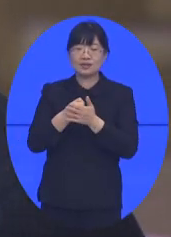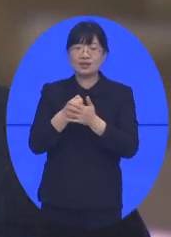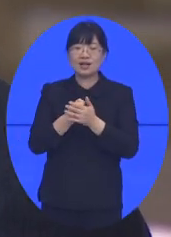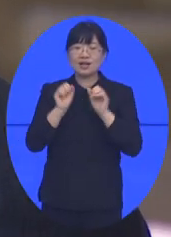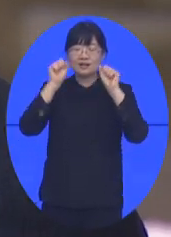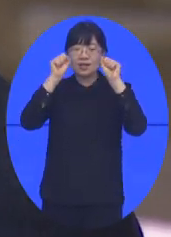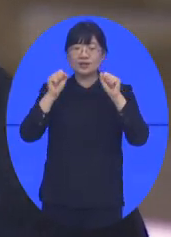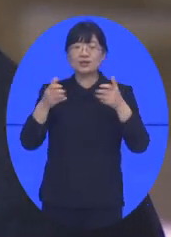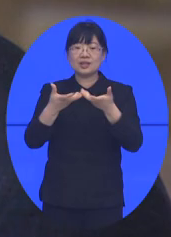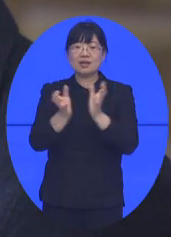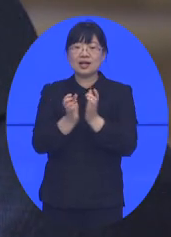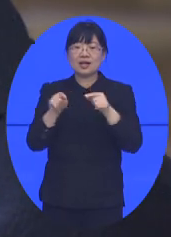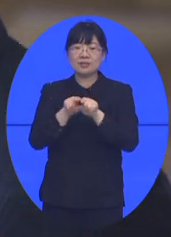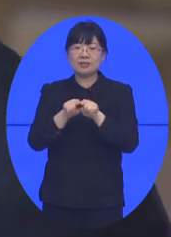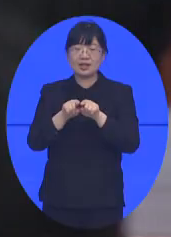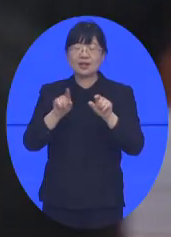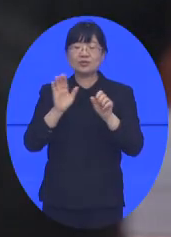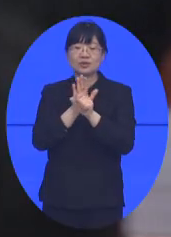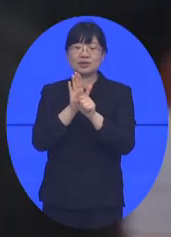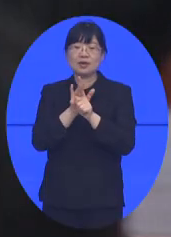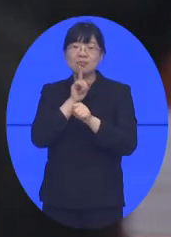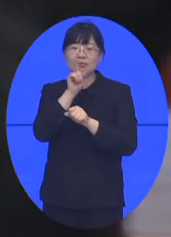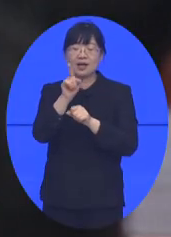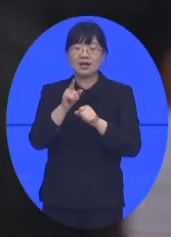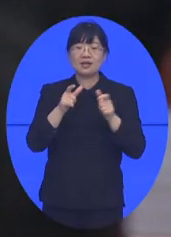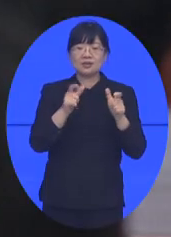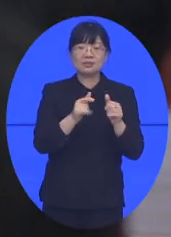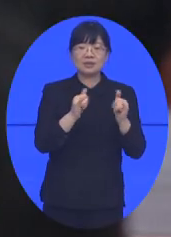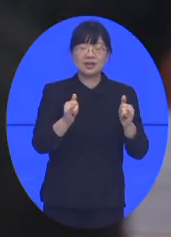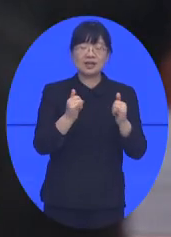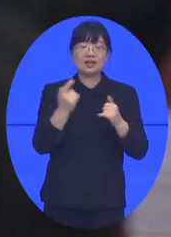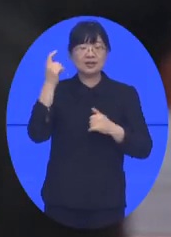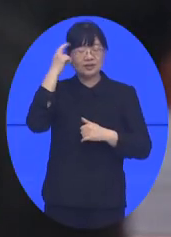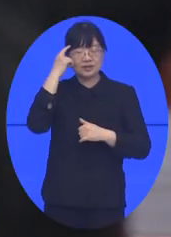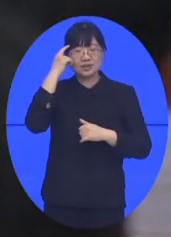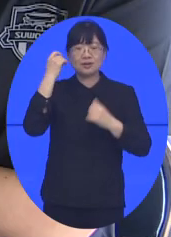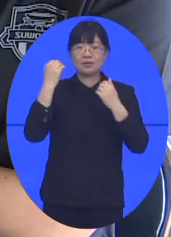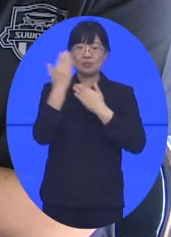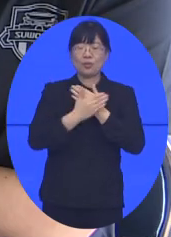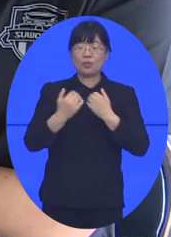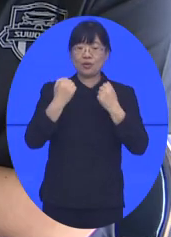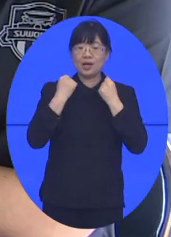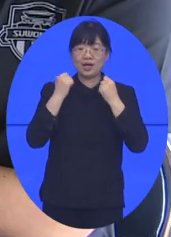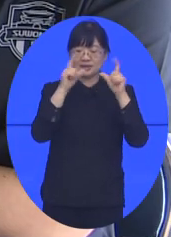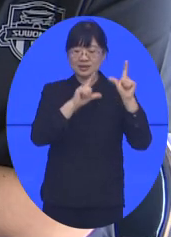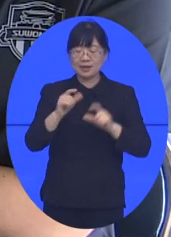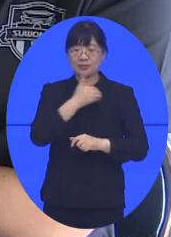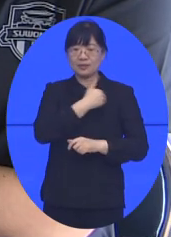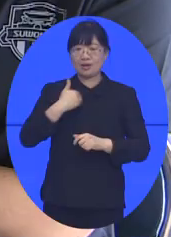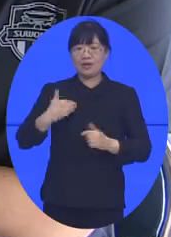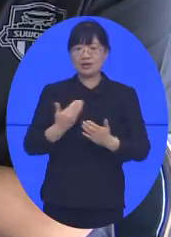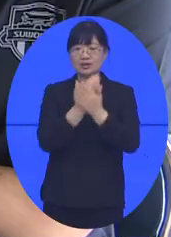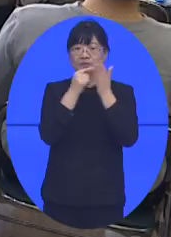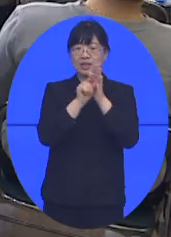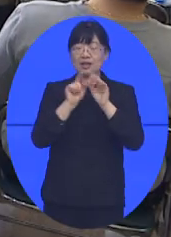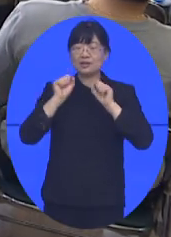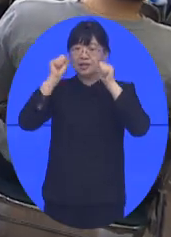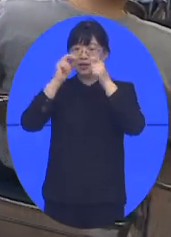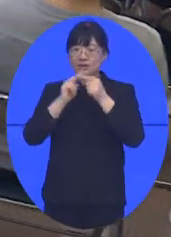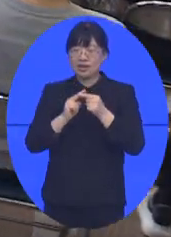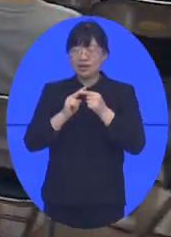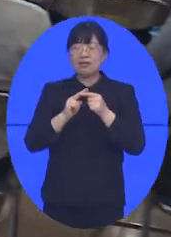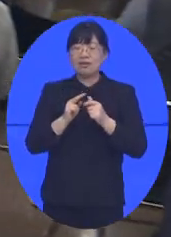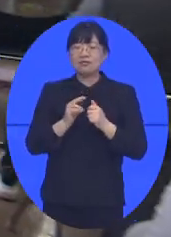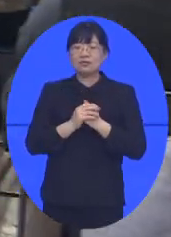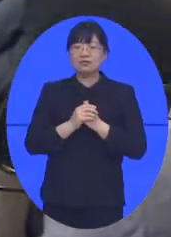협조해 추진하겠다고 말했습니다. 김 지사는 도민들의 정신건강, 몸건강, 삶의 질 향상에 있어서 체육과